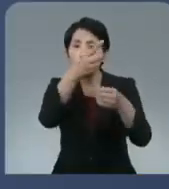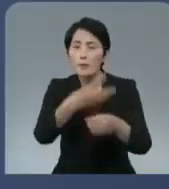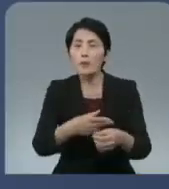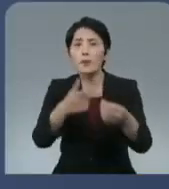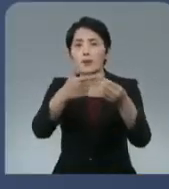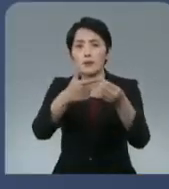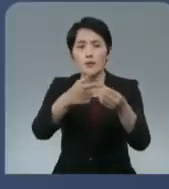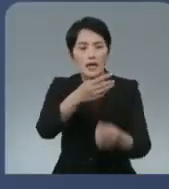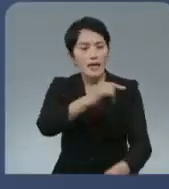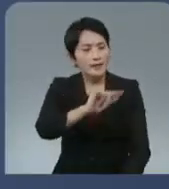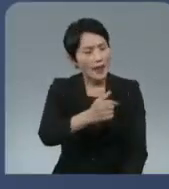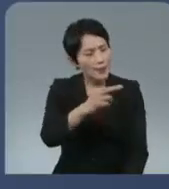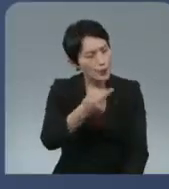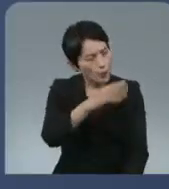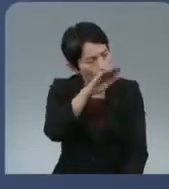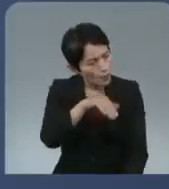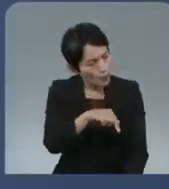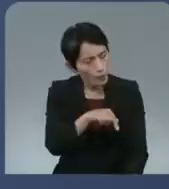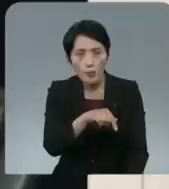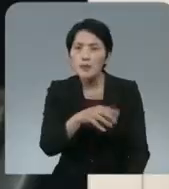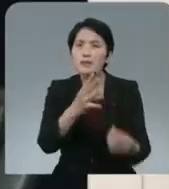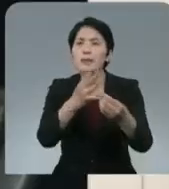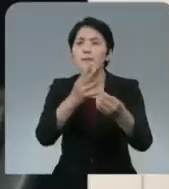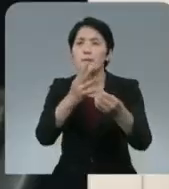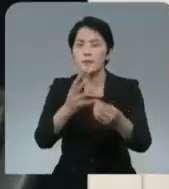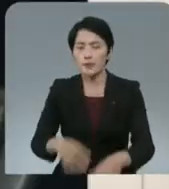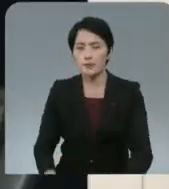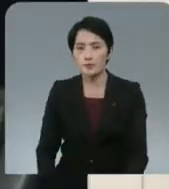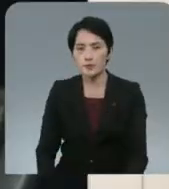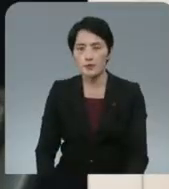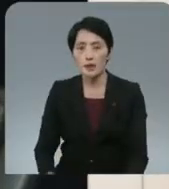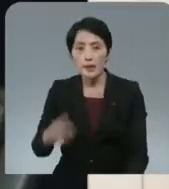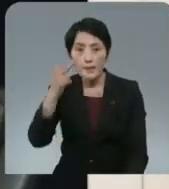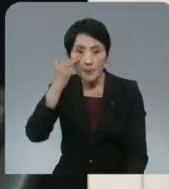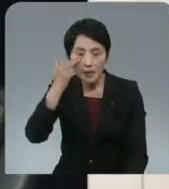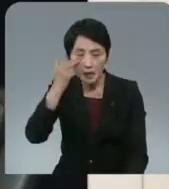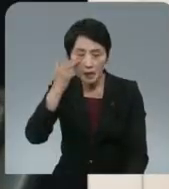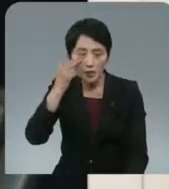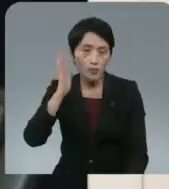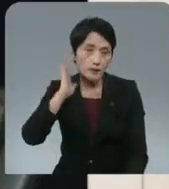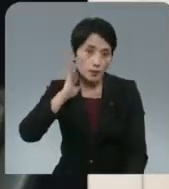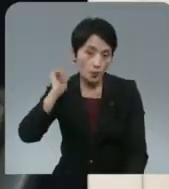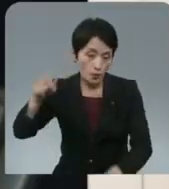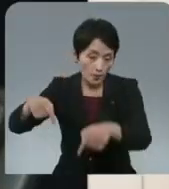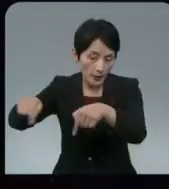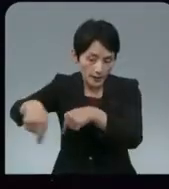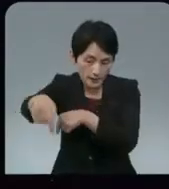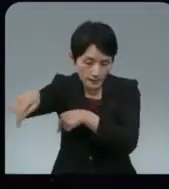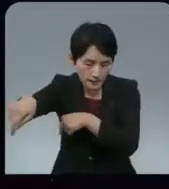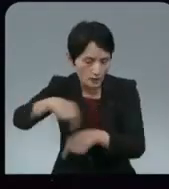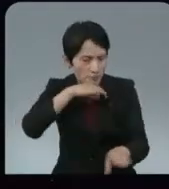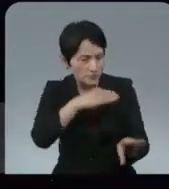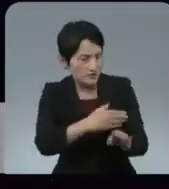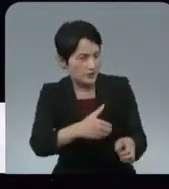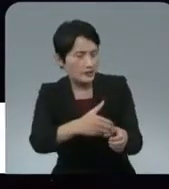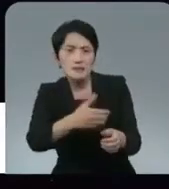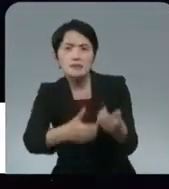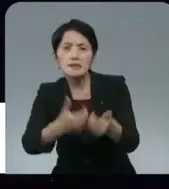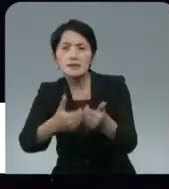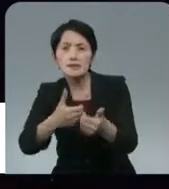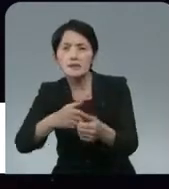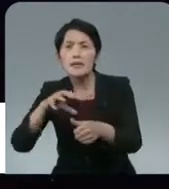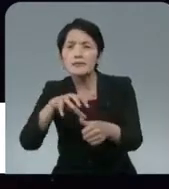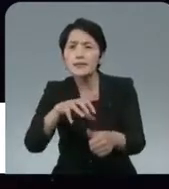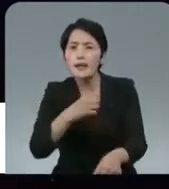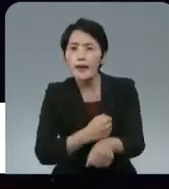ses mesures de confiance à son égard, ainsi que son moratoire de 2018 sur les essais nucléaires et des